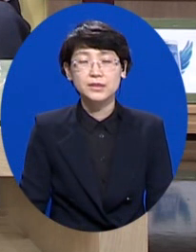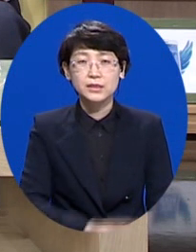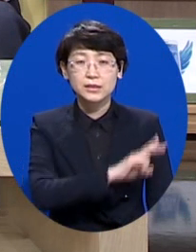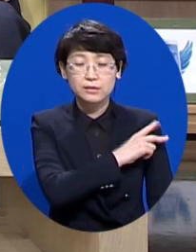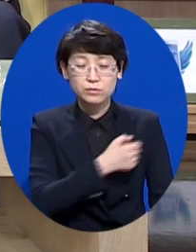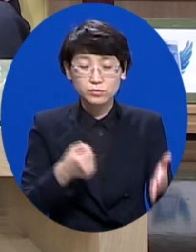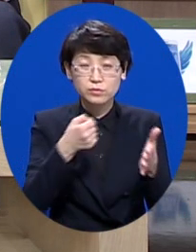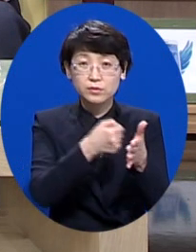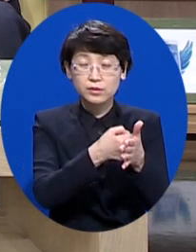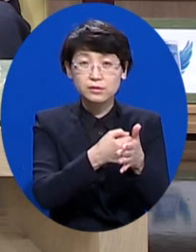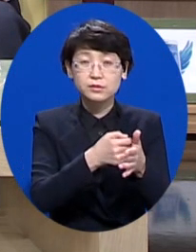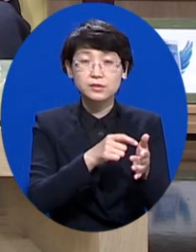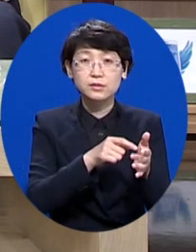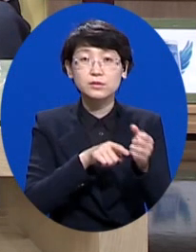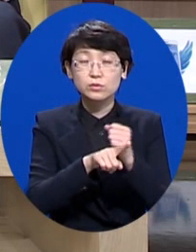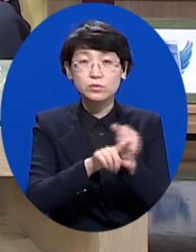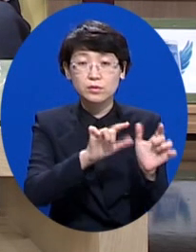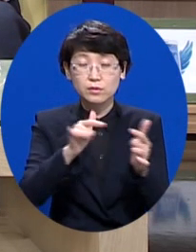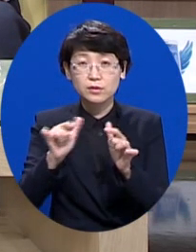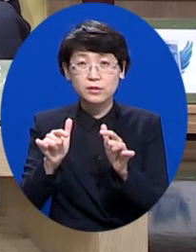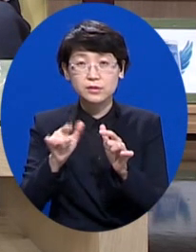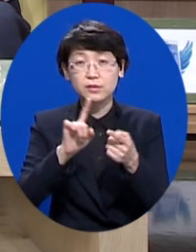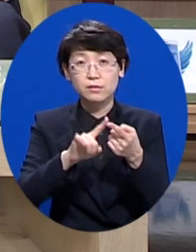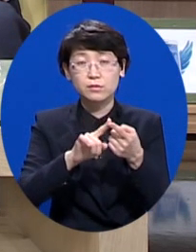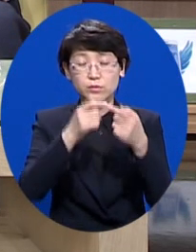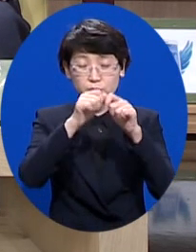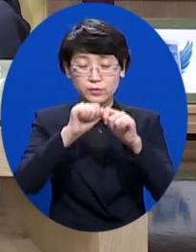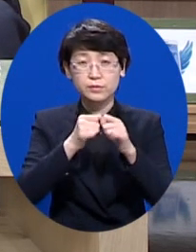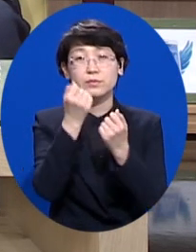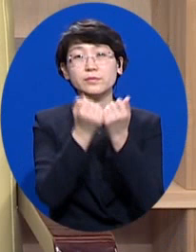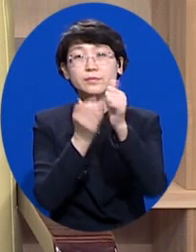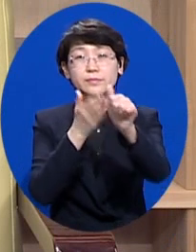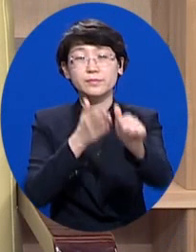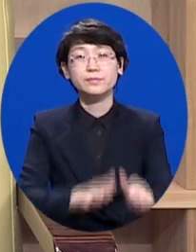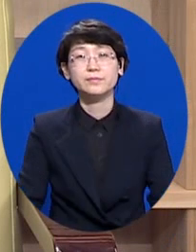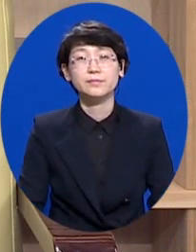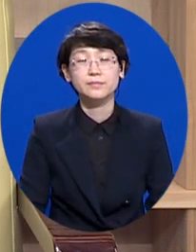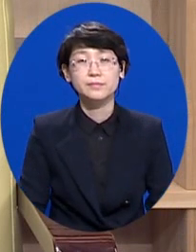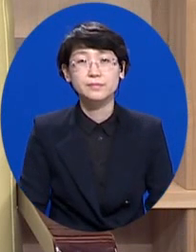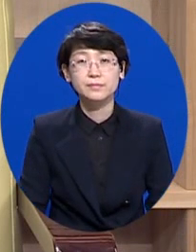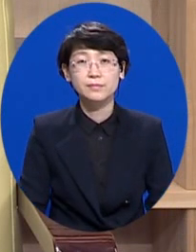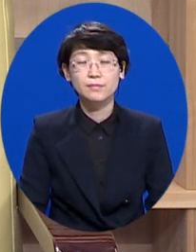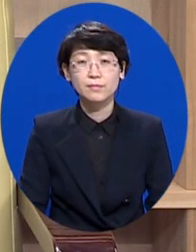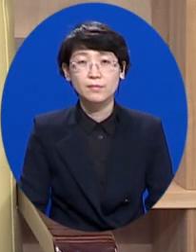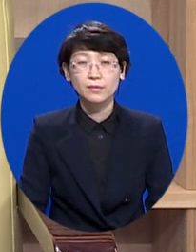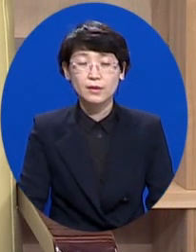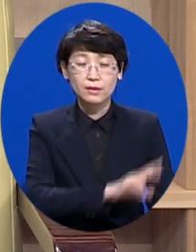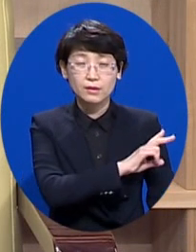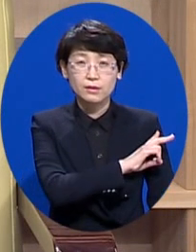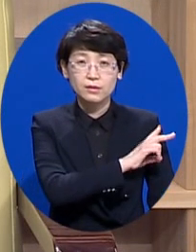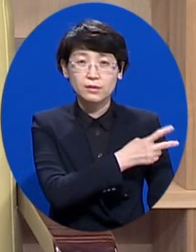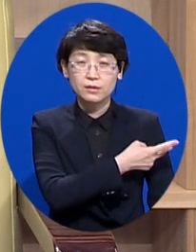했다면 이단적인 요소들이 많을 텐데 특히 어떤 것들이 있는지 구체적으로 설명을 좀 해주시죠. 뭐 이단적인 요소는 뭐